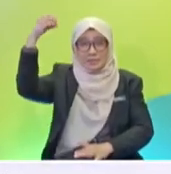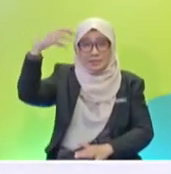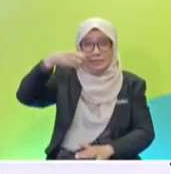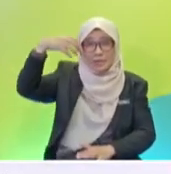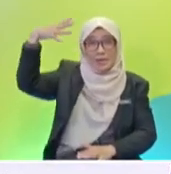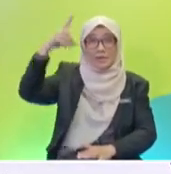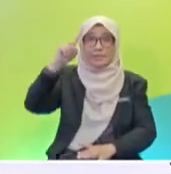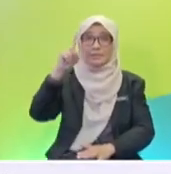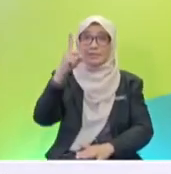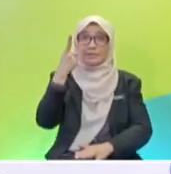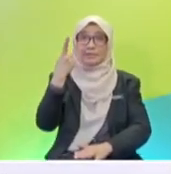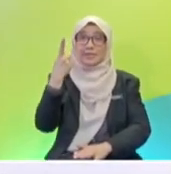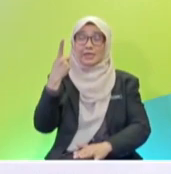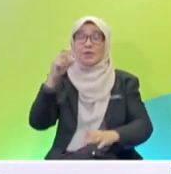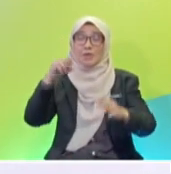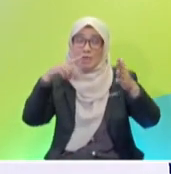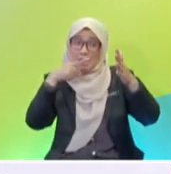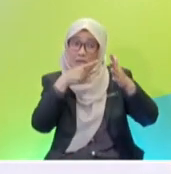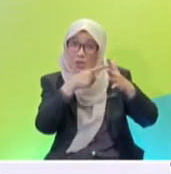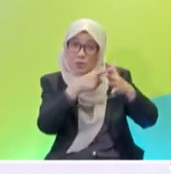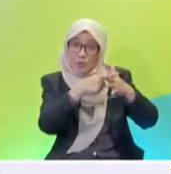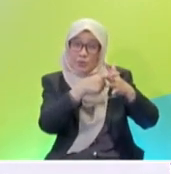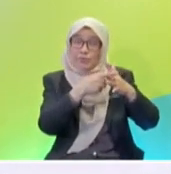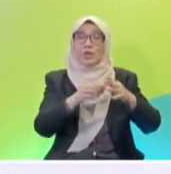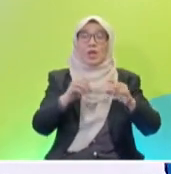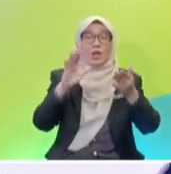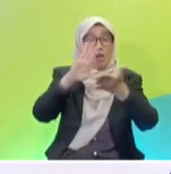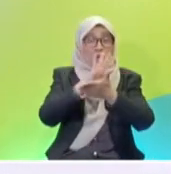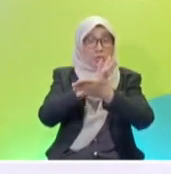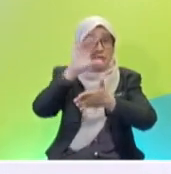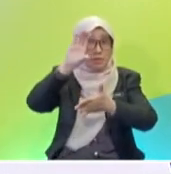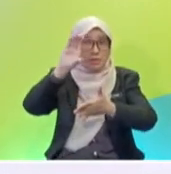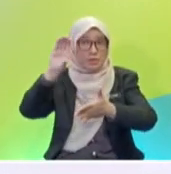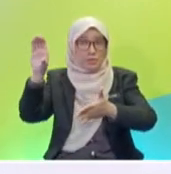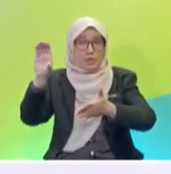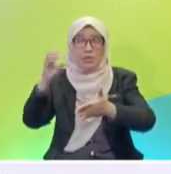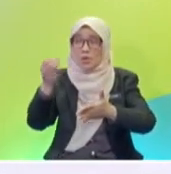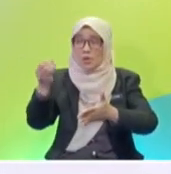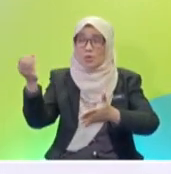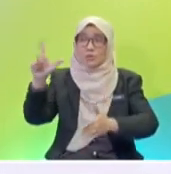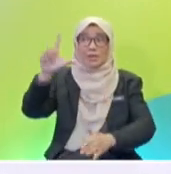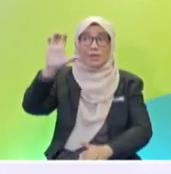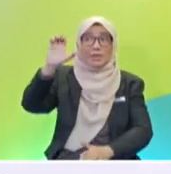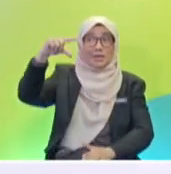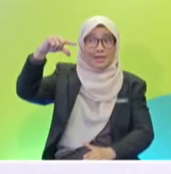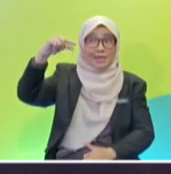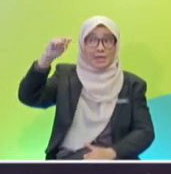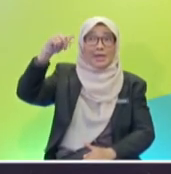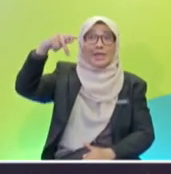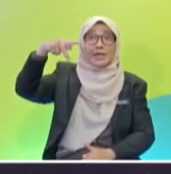tebal, ia adalah objek yang legap di mana cahaya tidak boleh